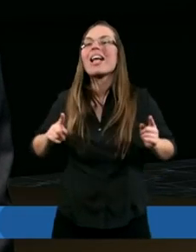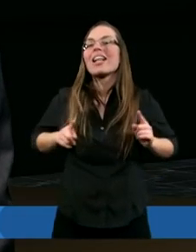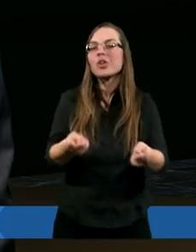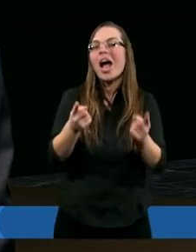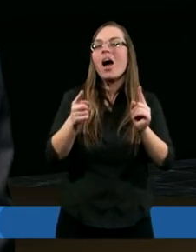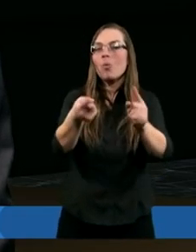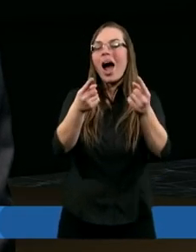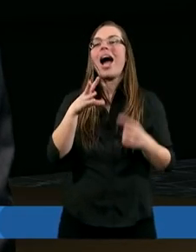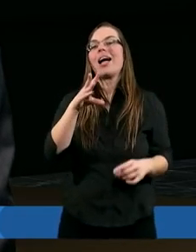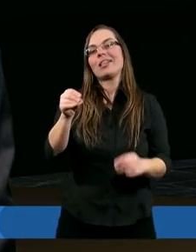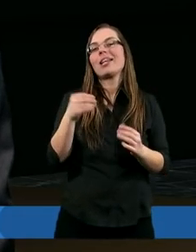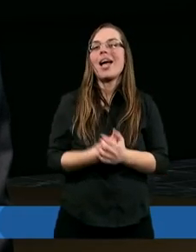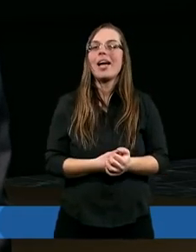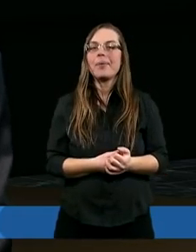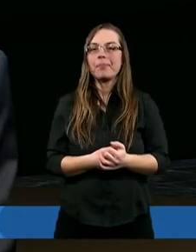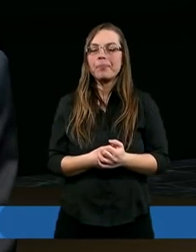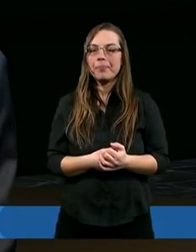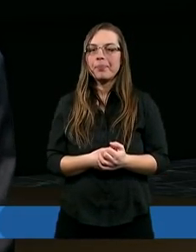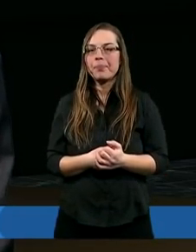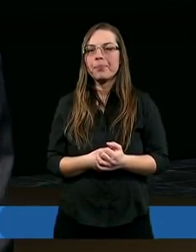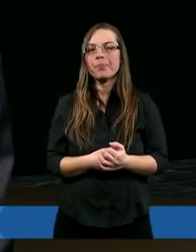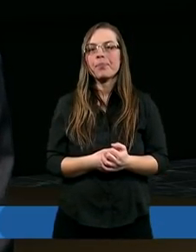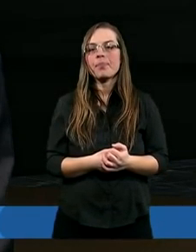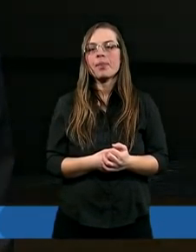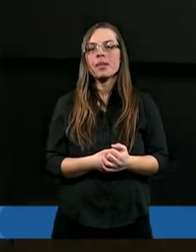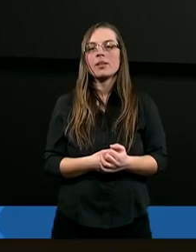działanie i takie piękne.